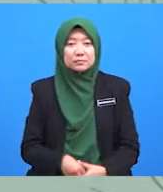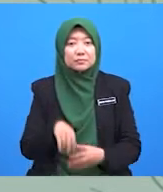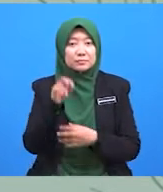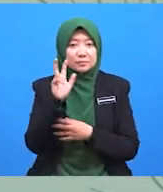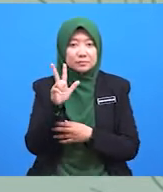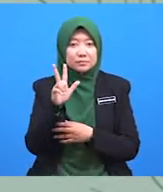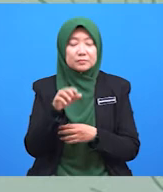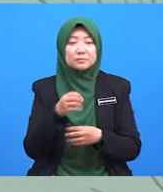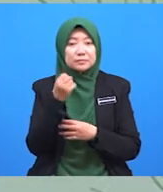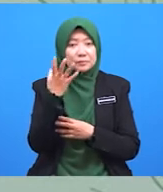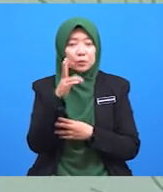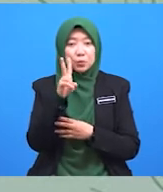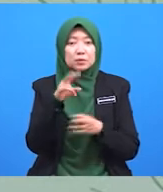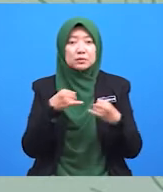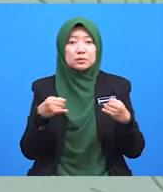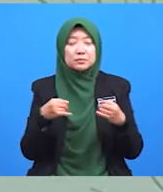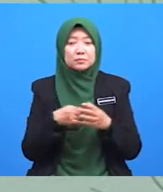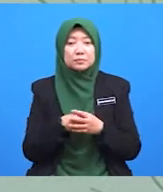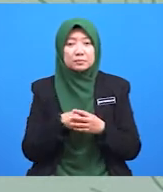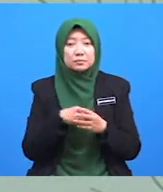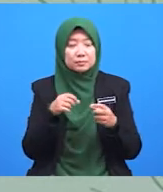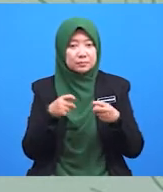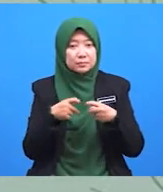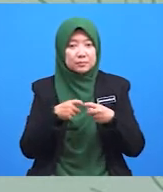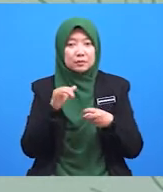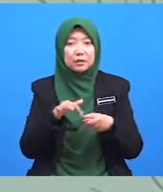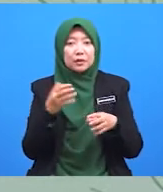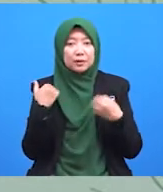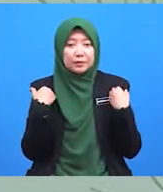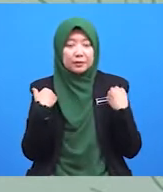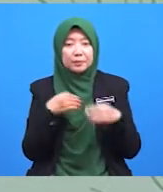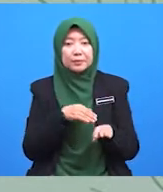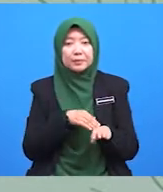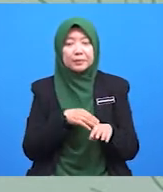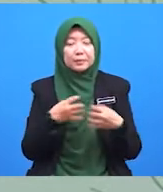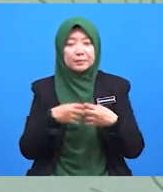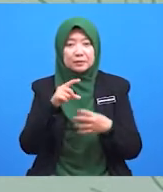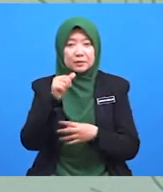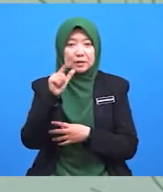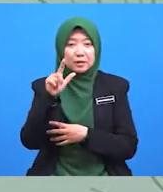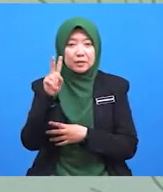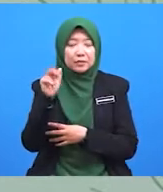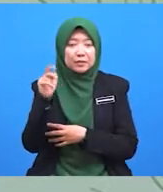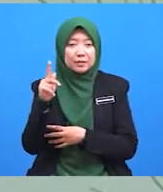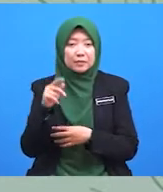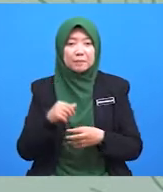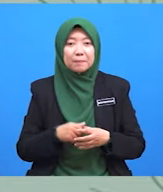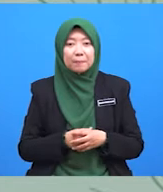Yang ketiga, nyatakan 2 jenis elektrod yang terdapat pada mesin galvanik.